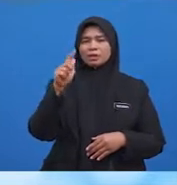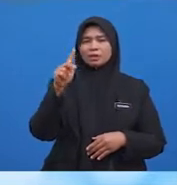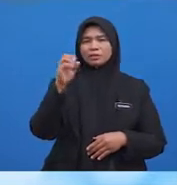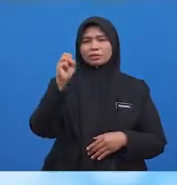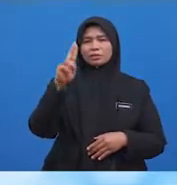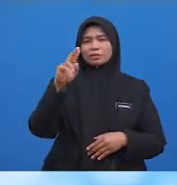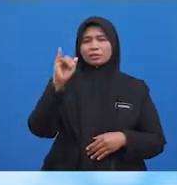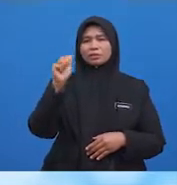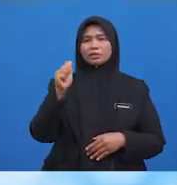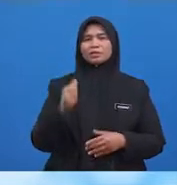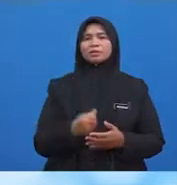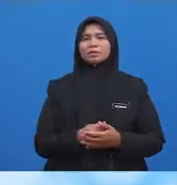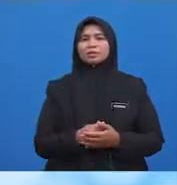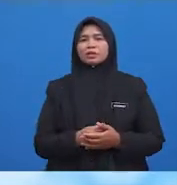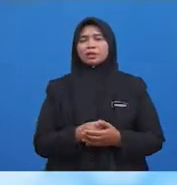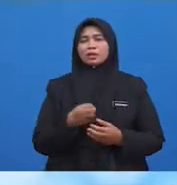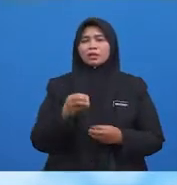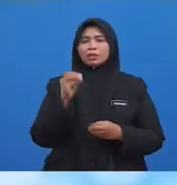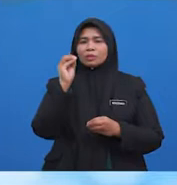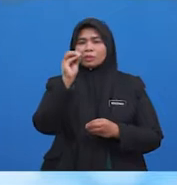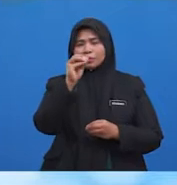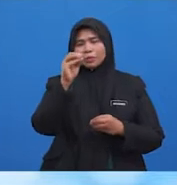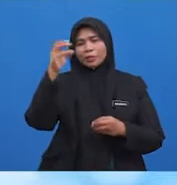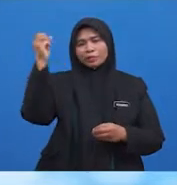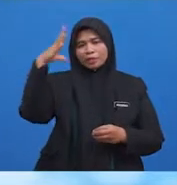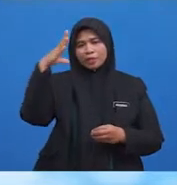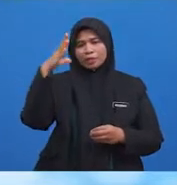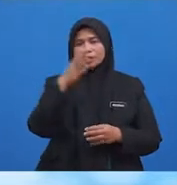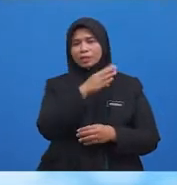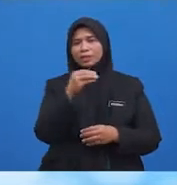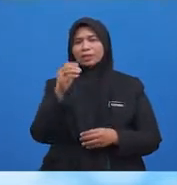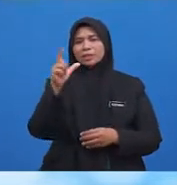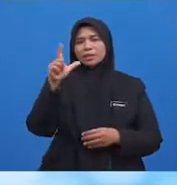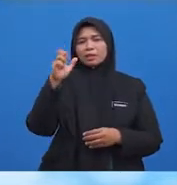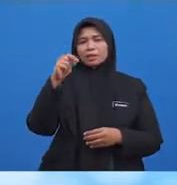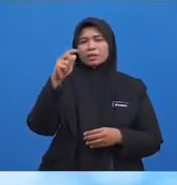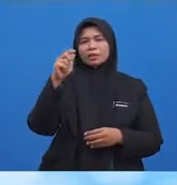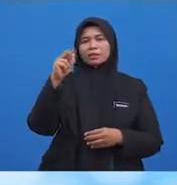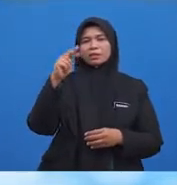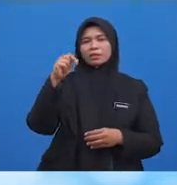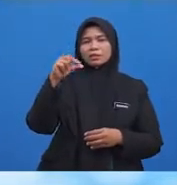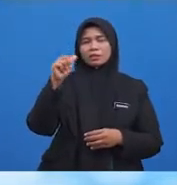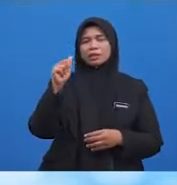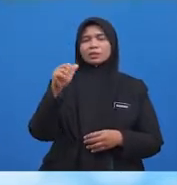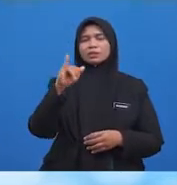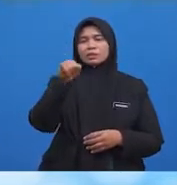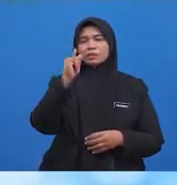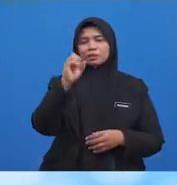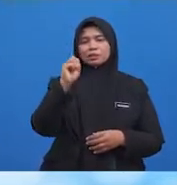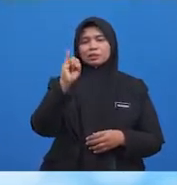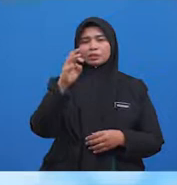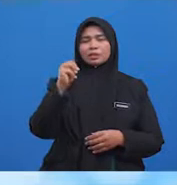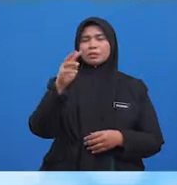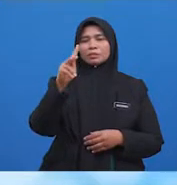prominer Tomo matahari dan lentingan jisim Corona